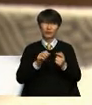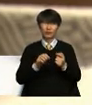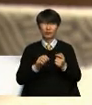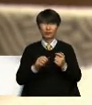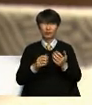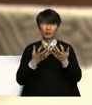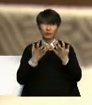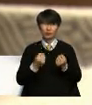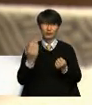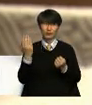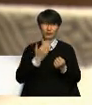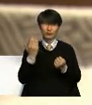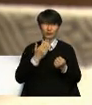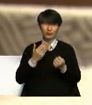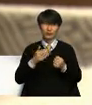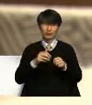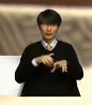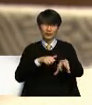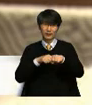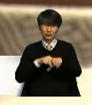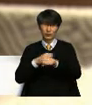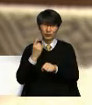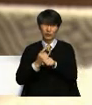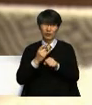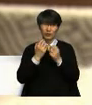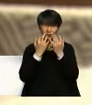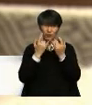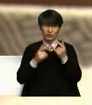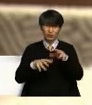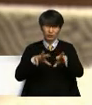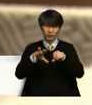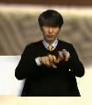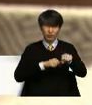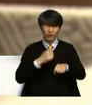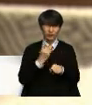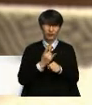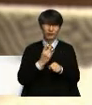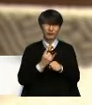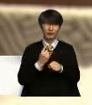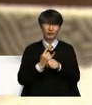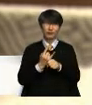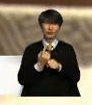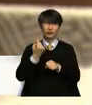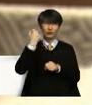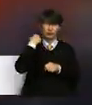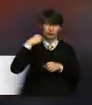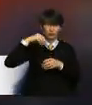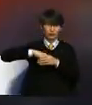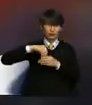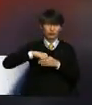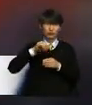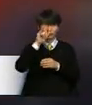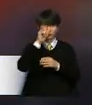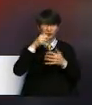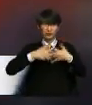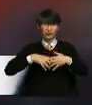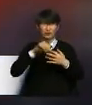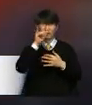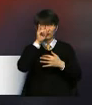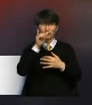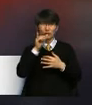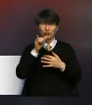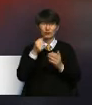수 있어요. 그 흡입도 하고 먼지도 빨아가지고 뒤로 담을 수 있는 딱 그게 되어 있습니다.